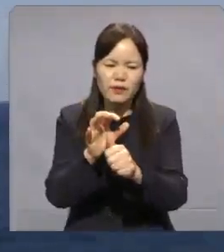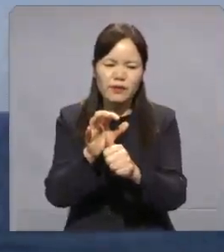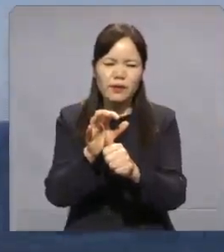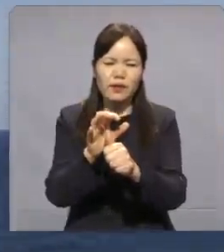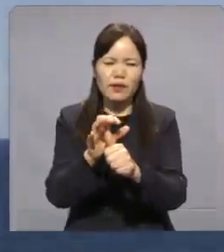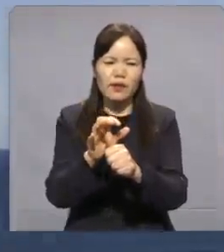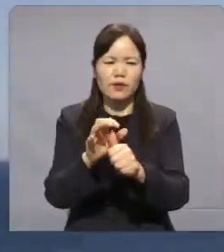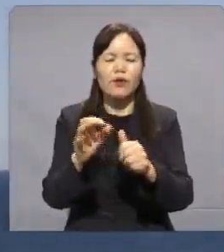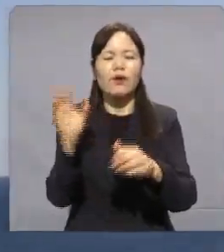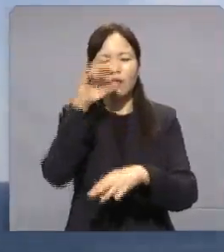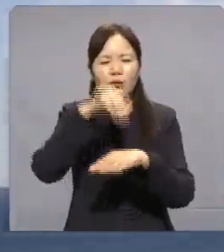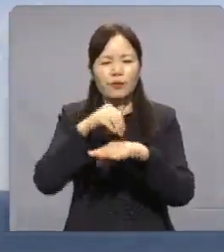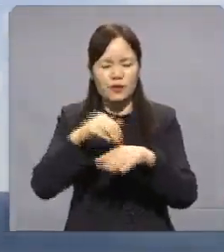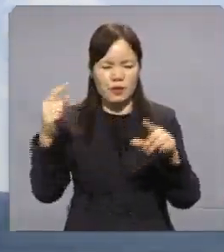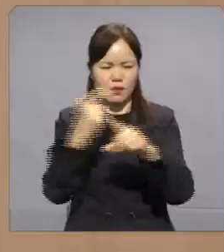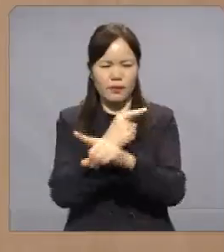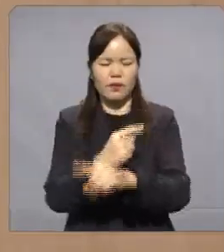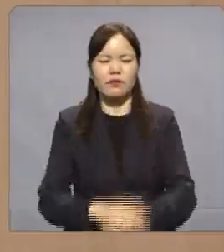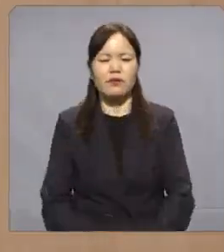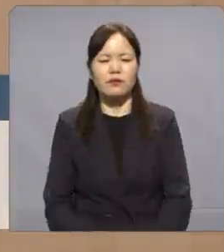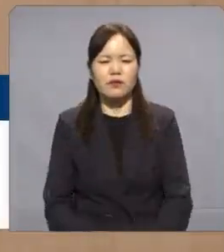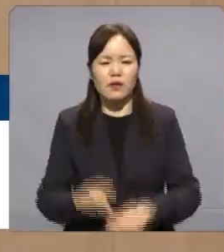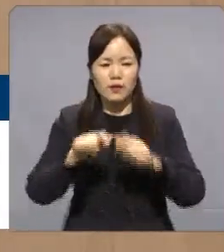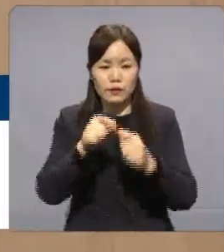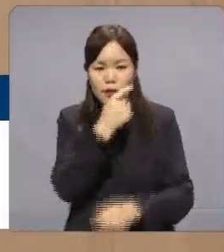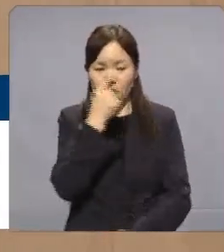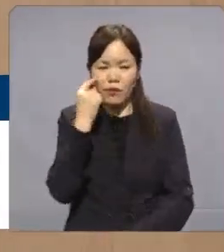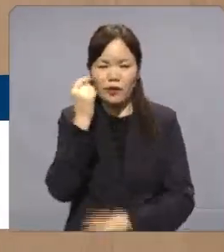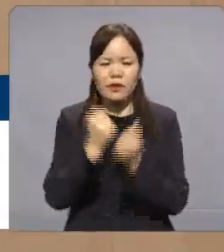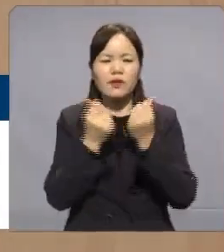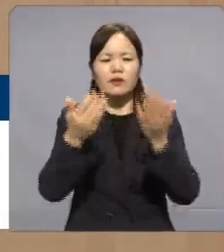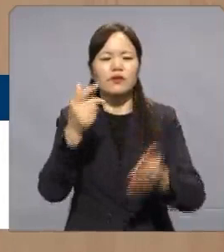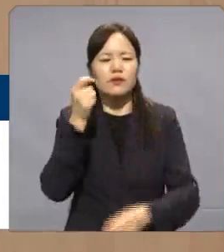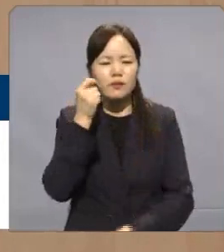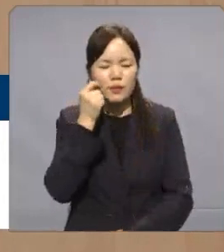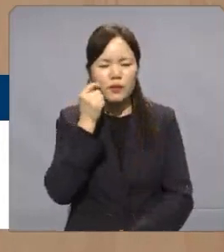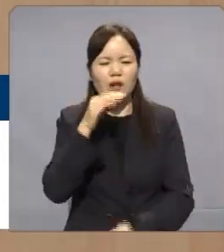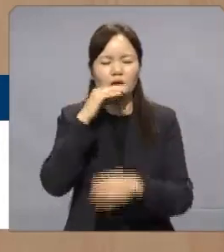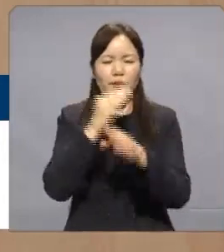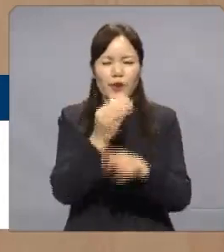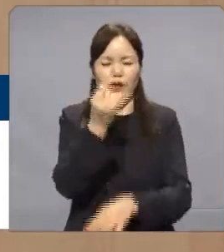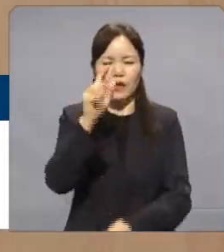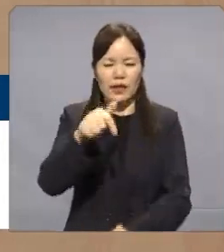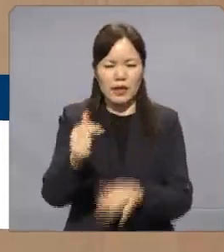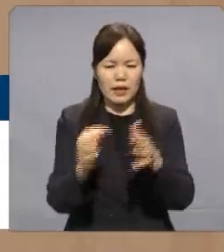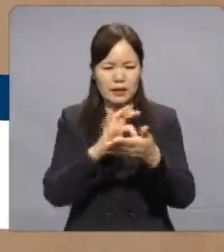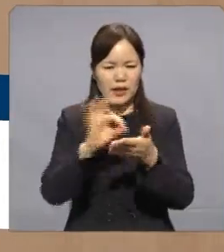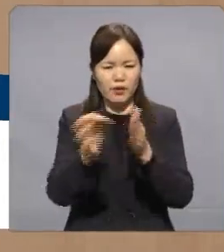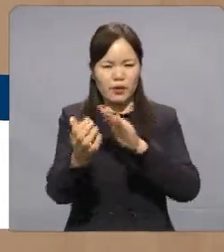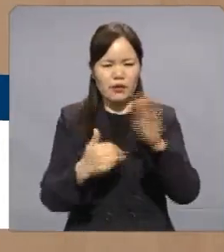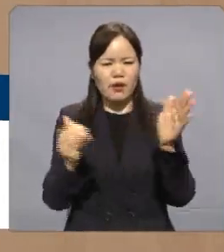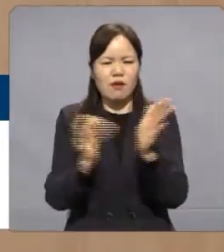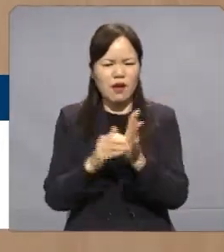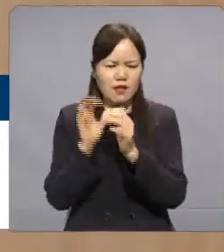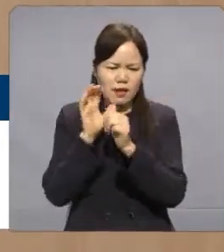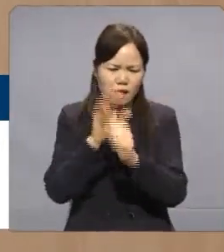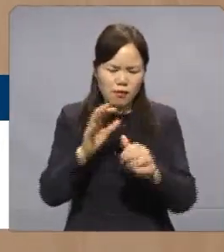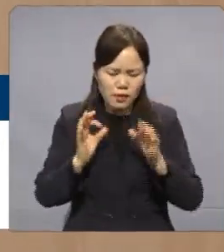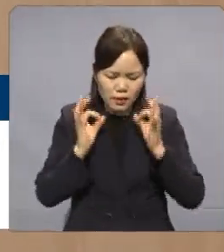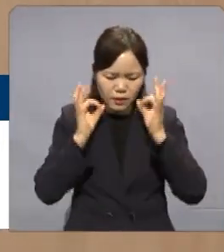개념을 수정했습니다. 구체적으로 확인해 드릴 수 없고요. 북한이 핵을 사용하기 전까지의 그